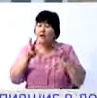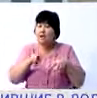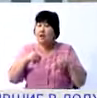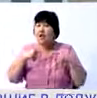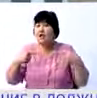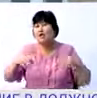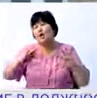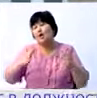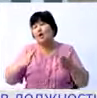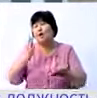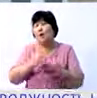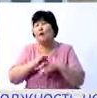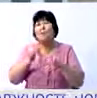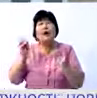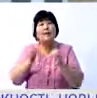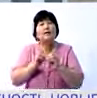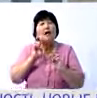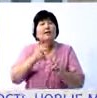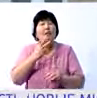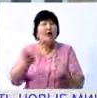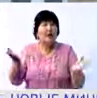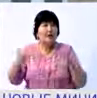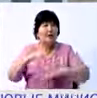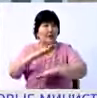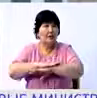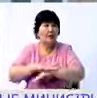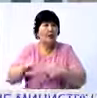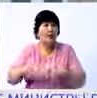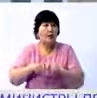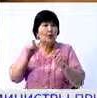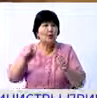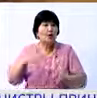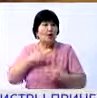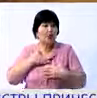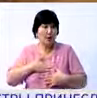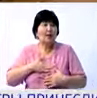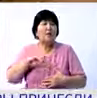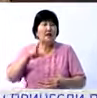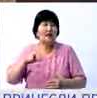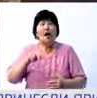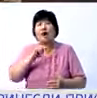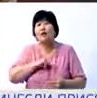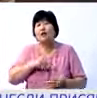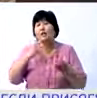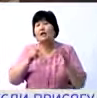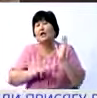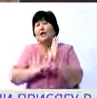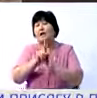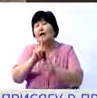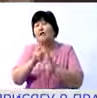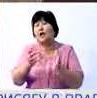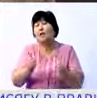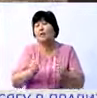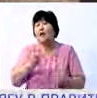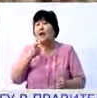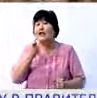различных ситуациях, проводим постоянный обход, призываем к порядку нарушителей спокойствия граждан. Рабочий день участкового начинается с получения